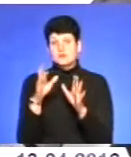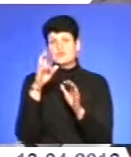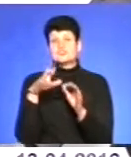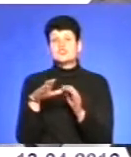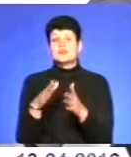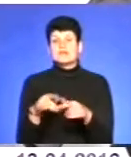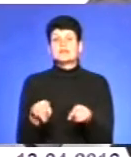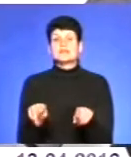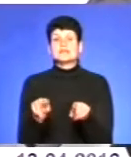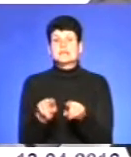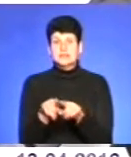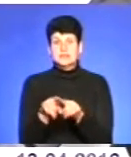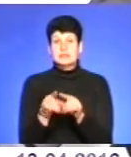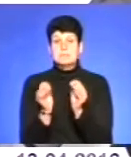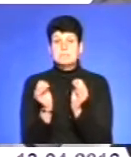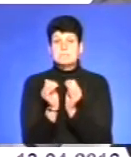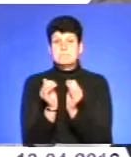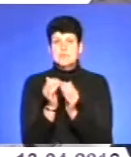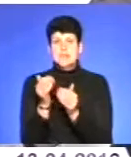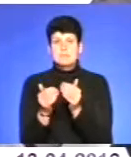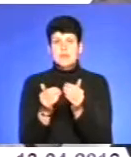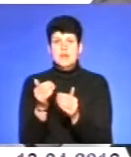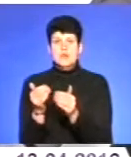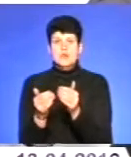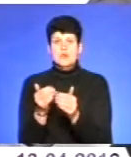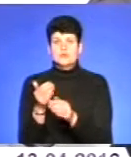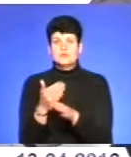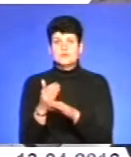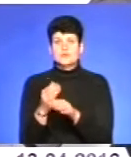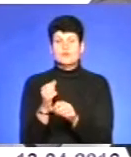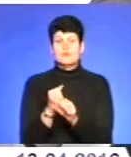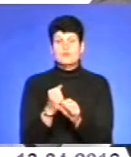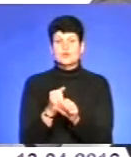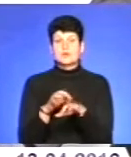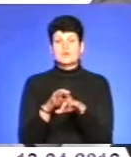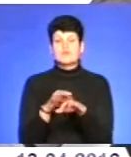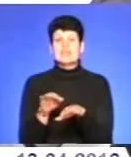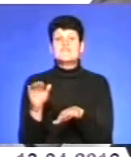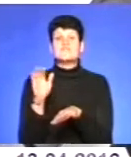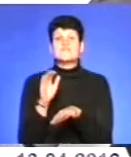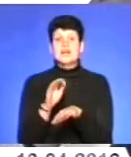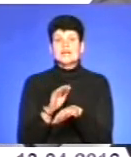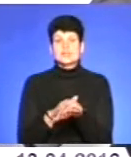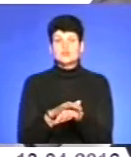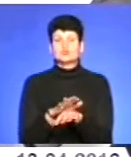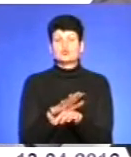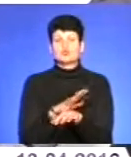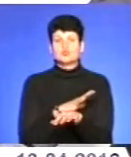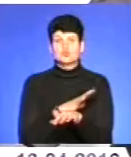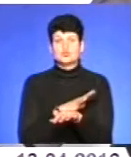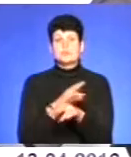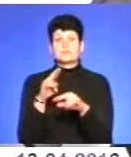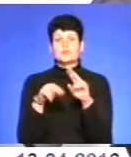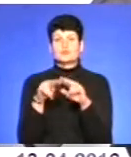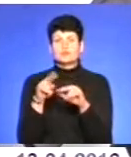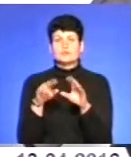і такими малими кроками, які спроводилися часткові роботи, які фактично вже були корпус збудований